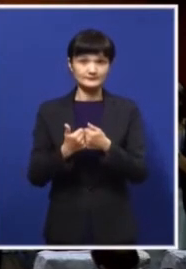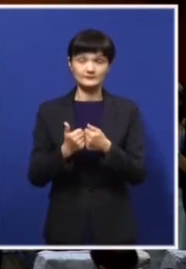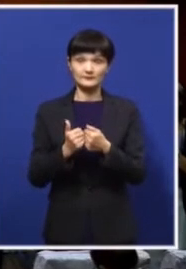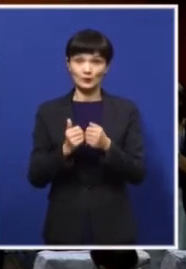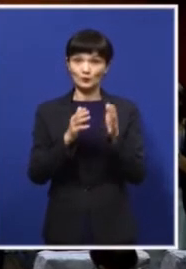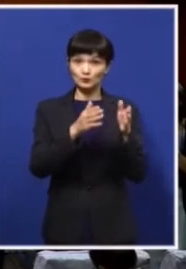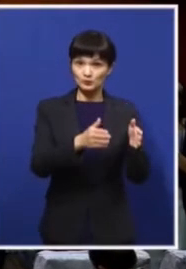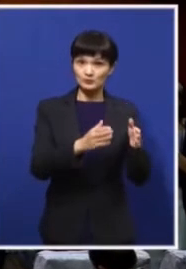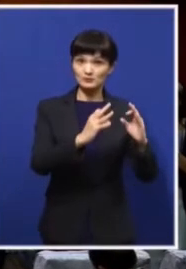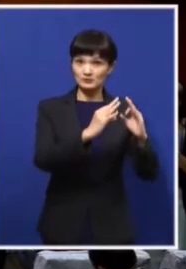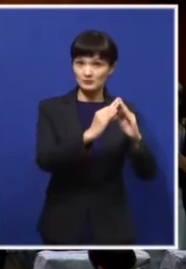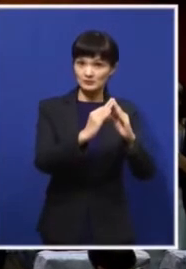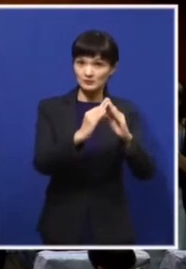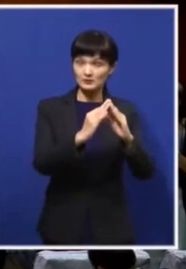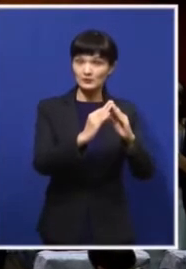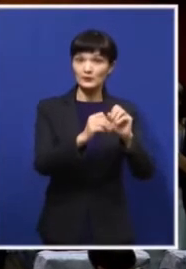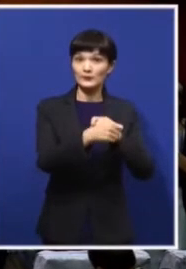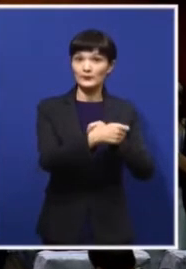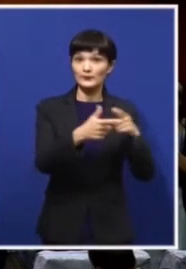有